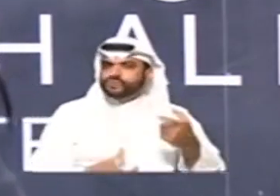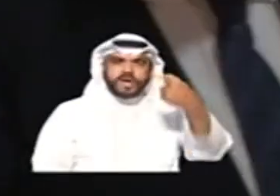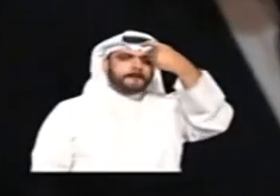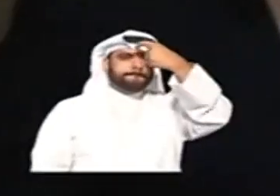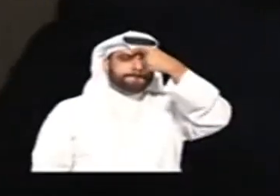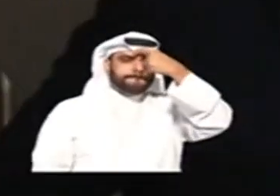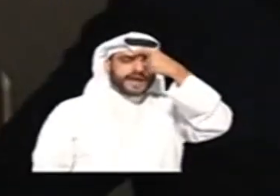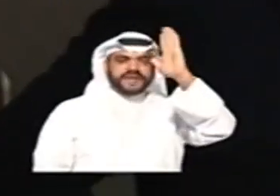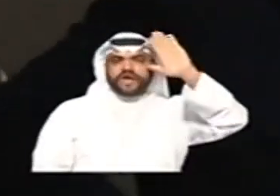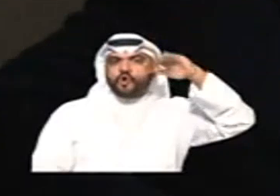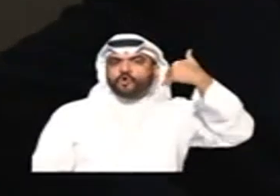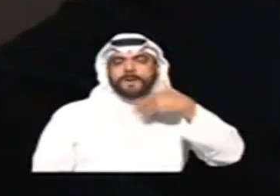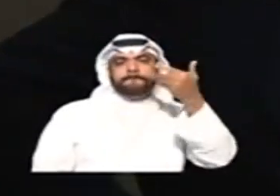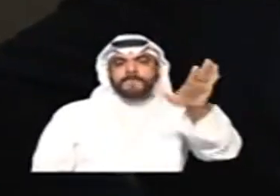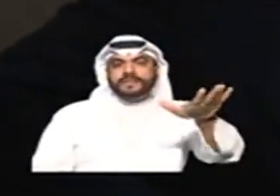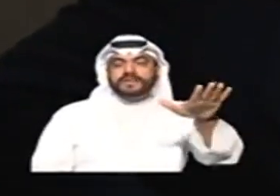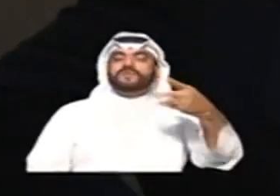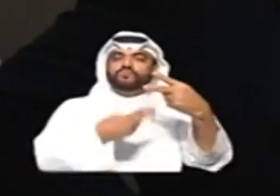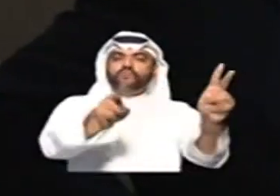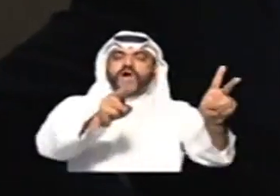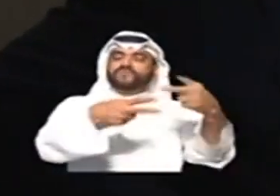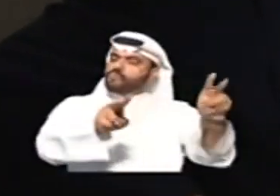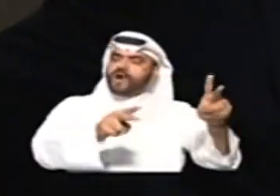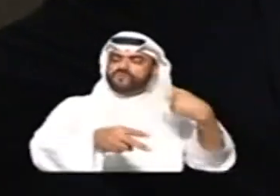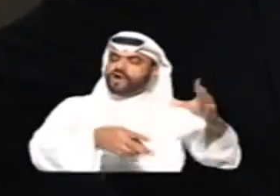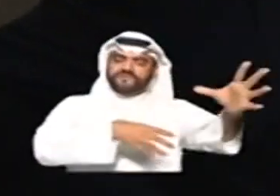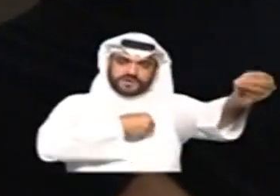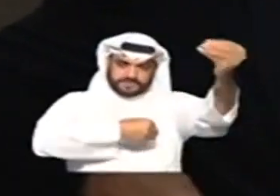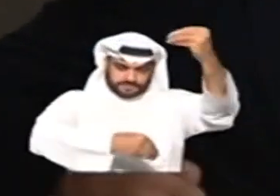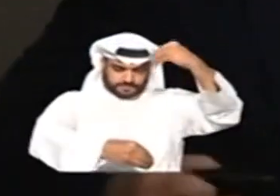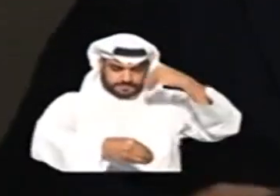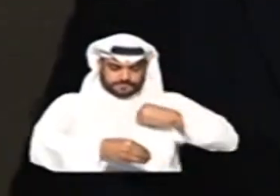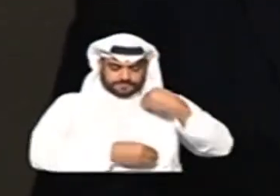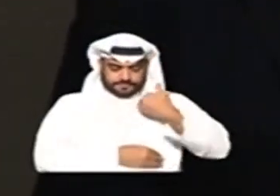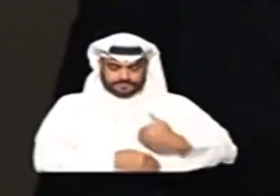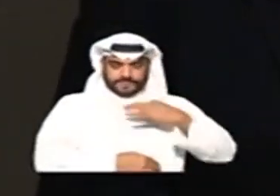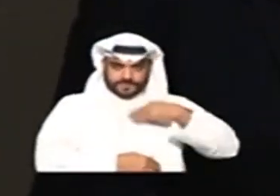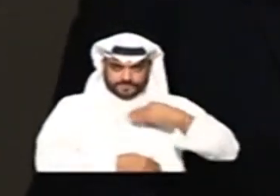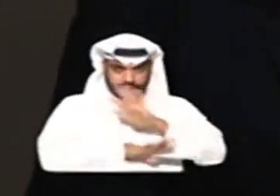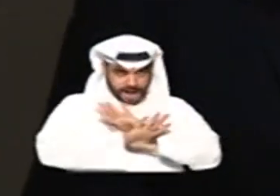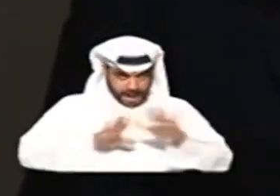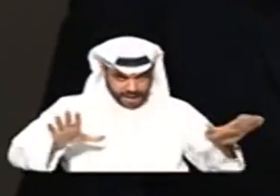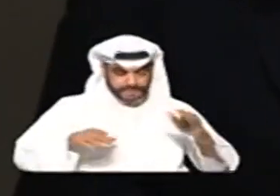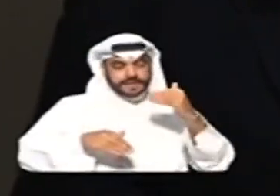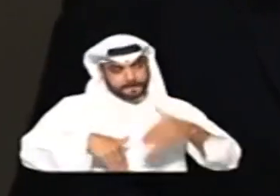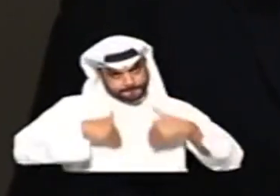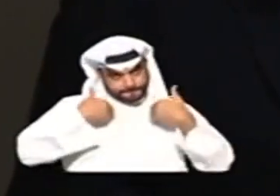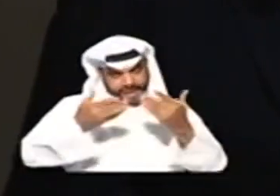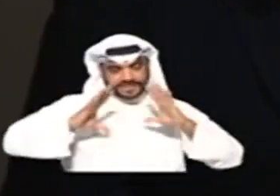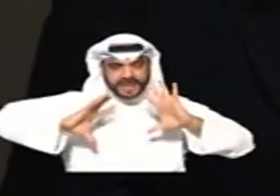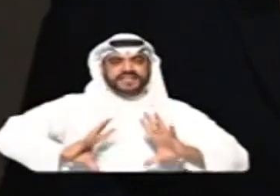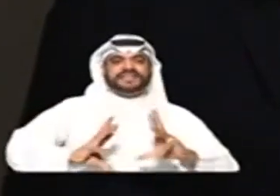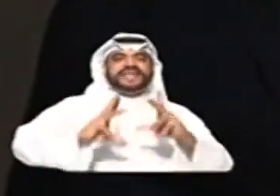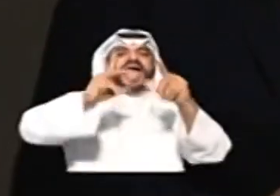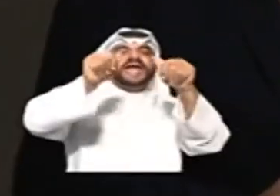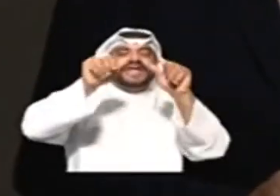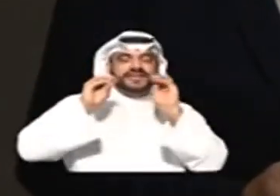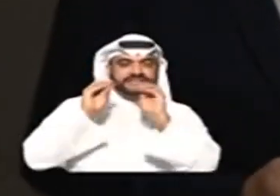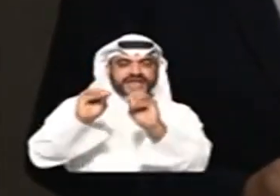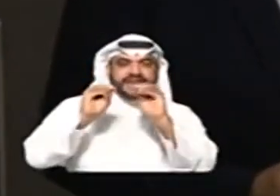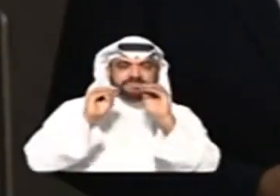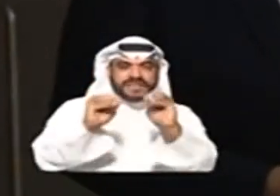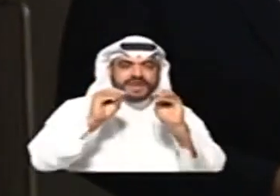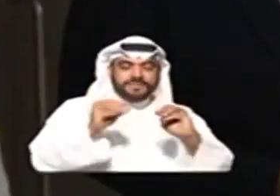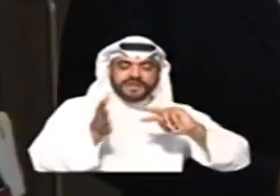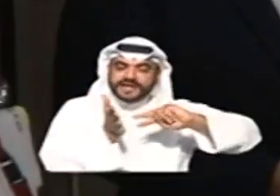الرفض. وبعد هذه العمليه سيخضع المريض الى عده جلسات للتاهيل القلبي لينتقل من بعدها الى